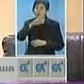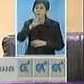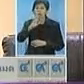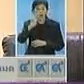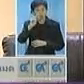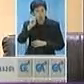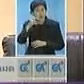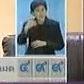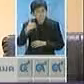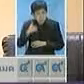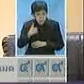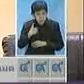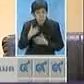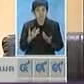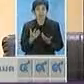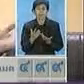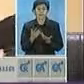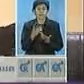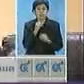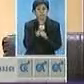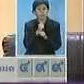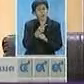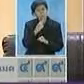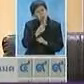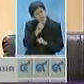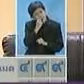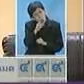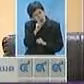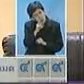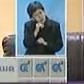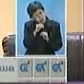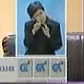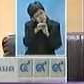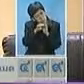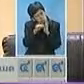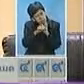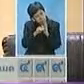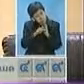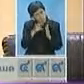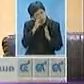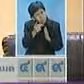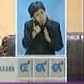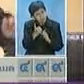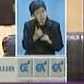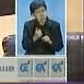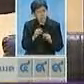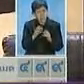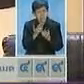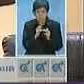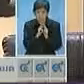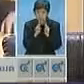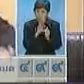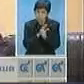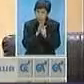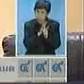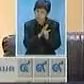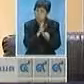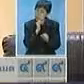ารมีท่านก็ไปขอดูรายละเอียดว่าเอ๊ะคณะกรรมการเยียวยาเนี่ยเหมาะส